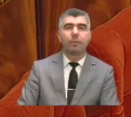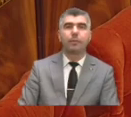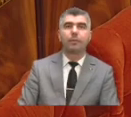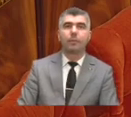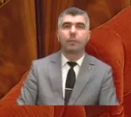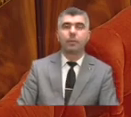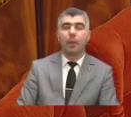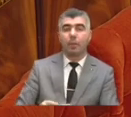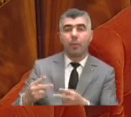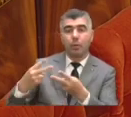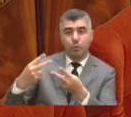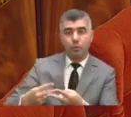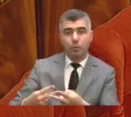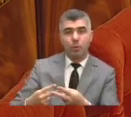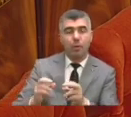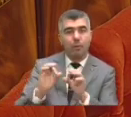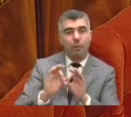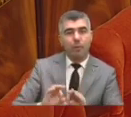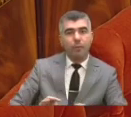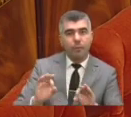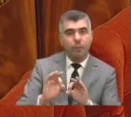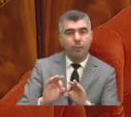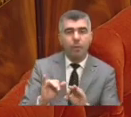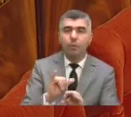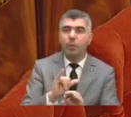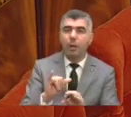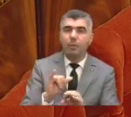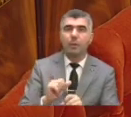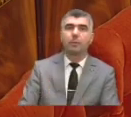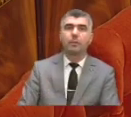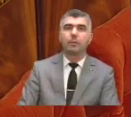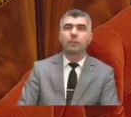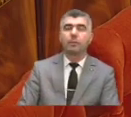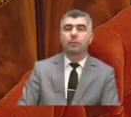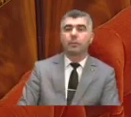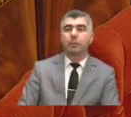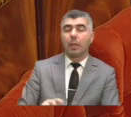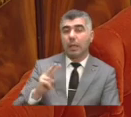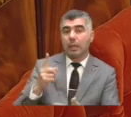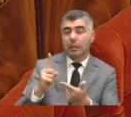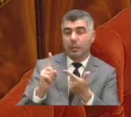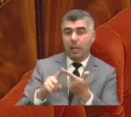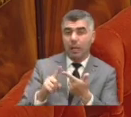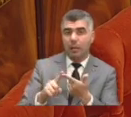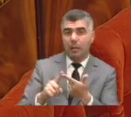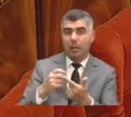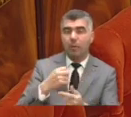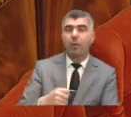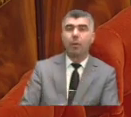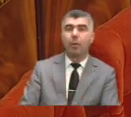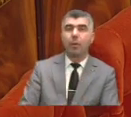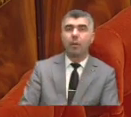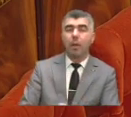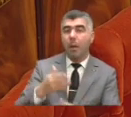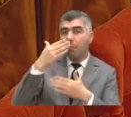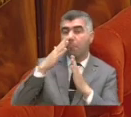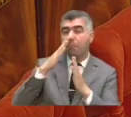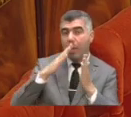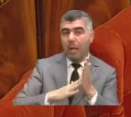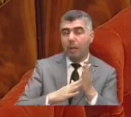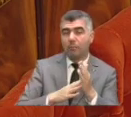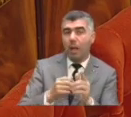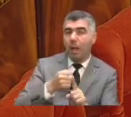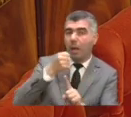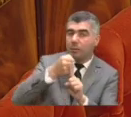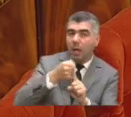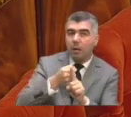فما حضرش اليوم ولا ما جاش اليوم زعما ما عندهاش بلاصتها. ثانيا، الاستثمارات اللي تعملت واللي عملتها بلادنا في هذا